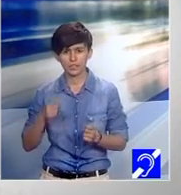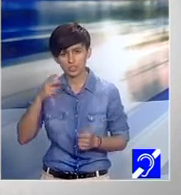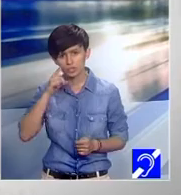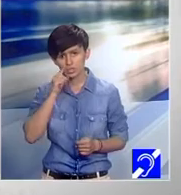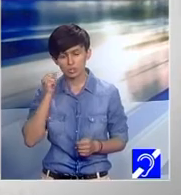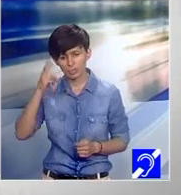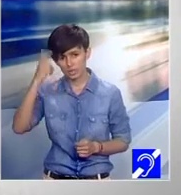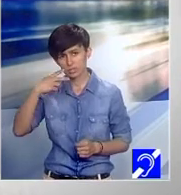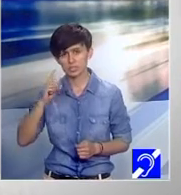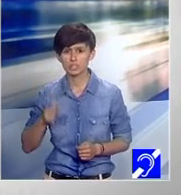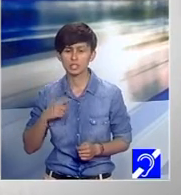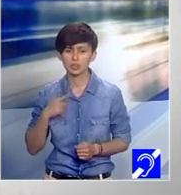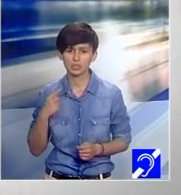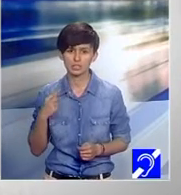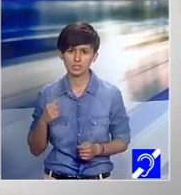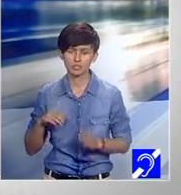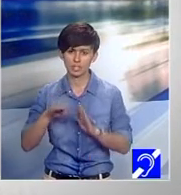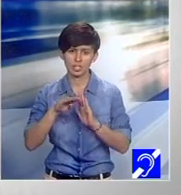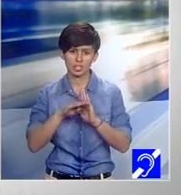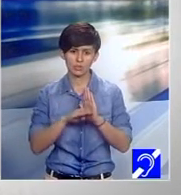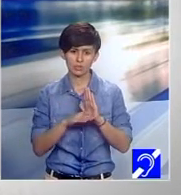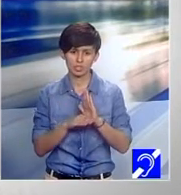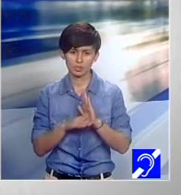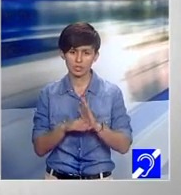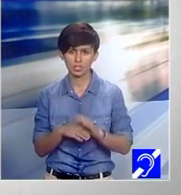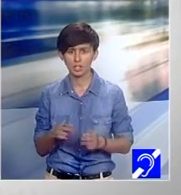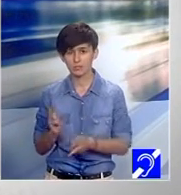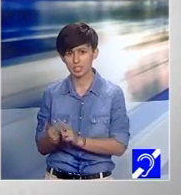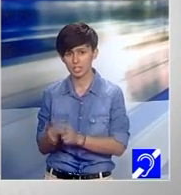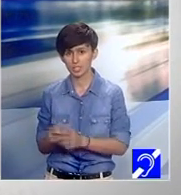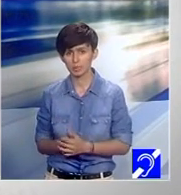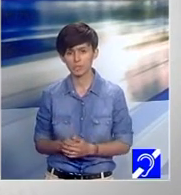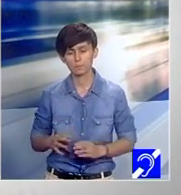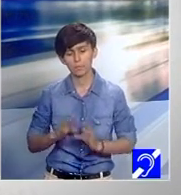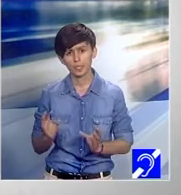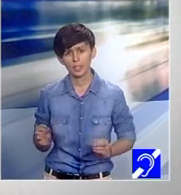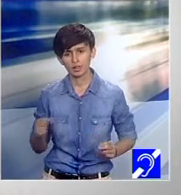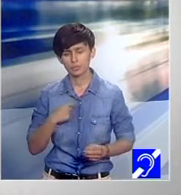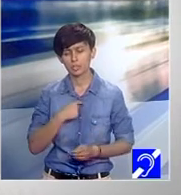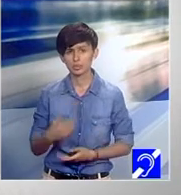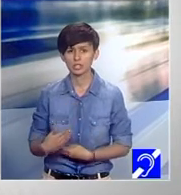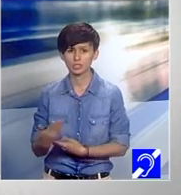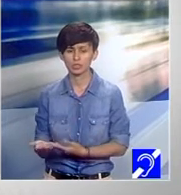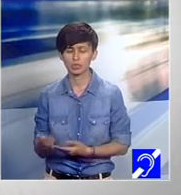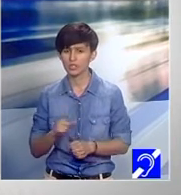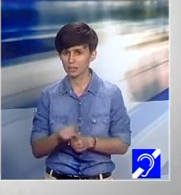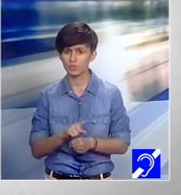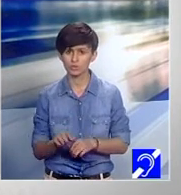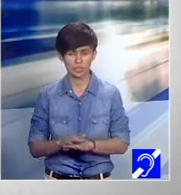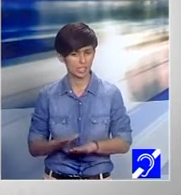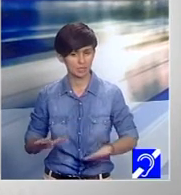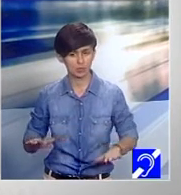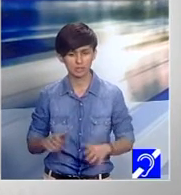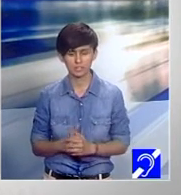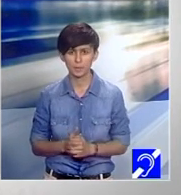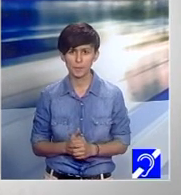înțeles că trebuie să existe program de tratament. România în acest moment poate oferi produsele de bază. Trebuie să mai subliniez că